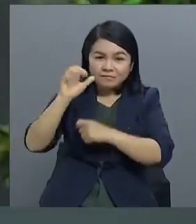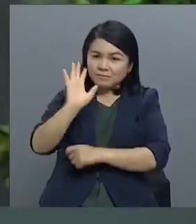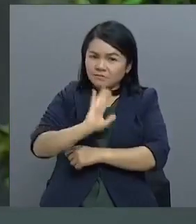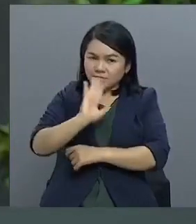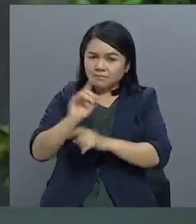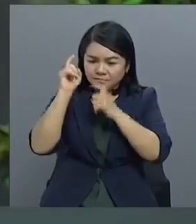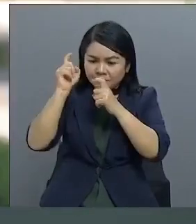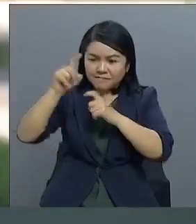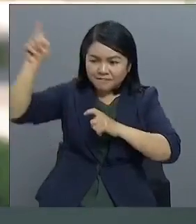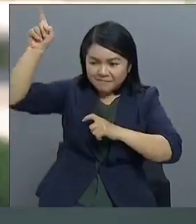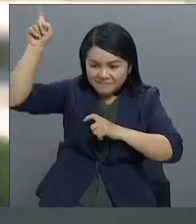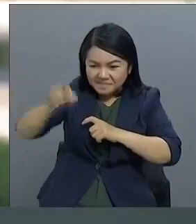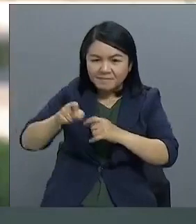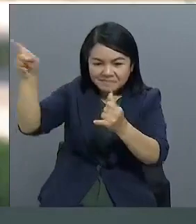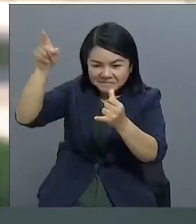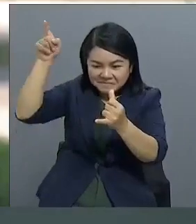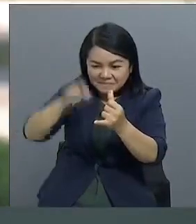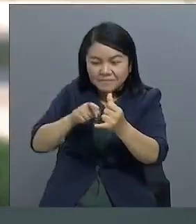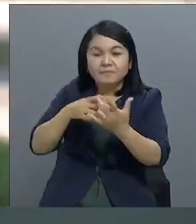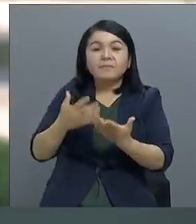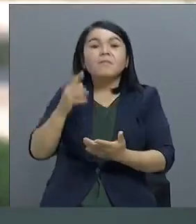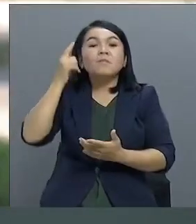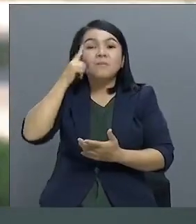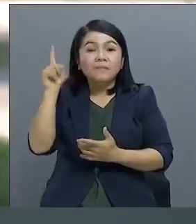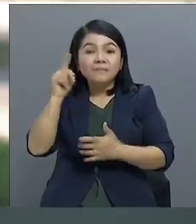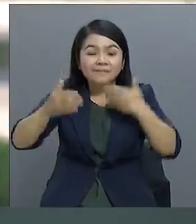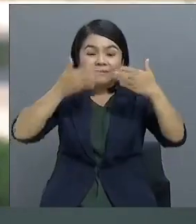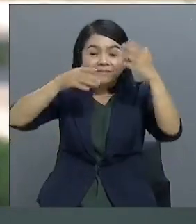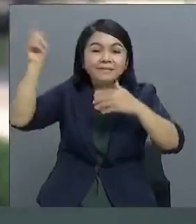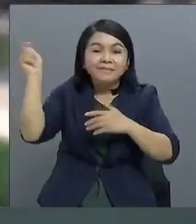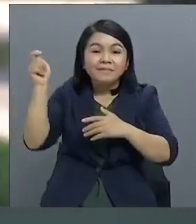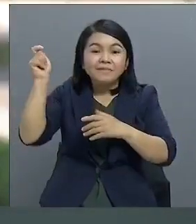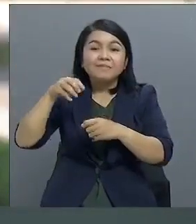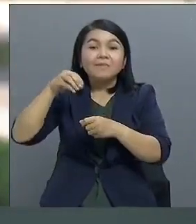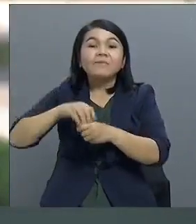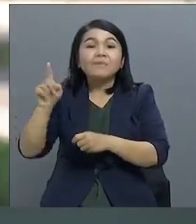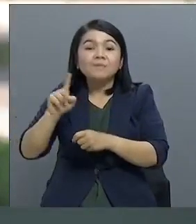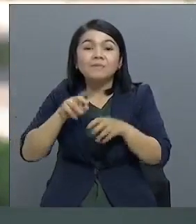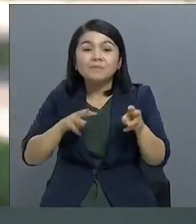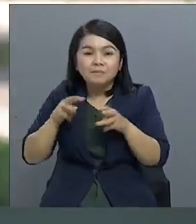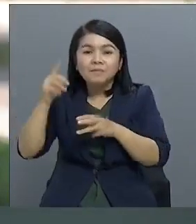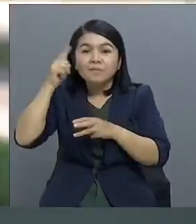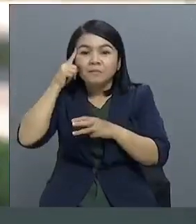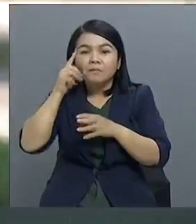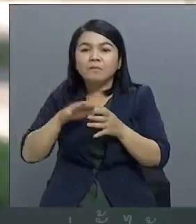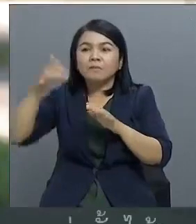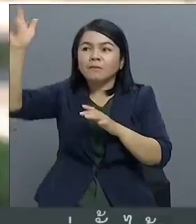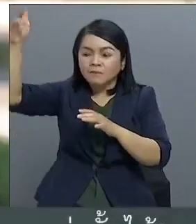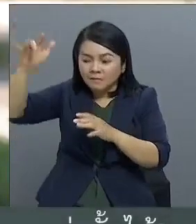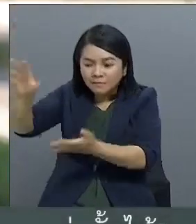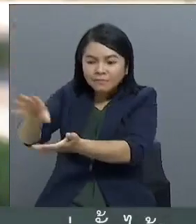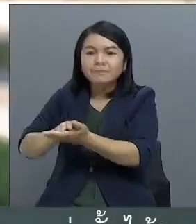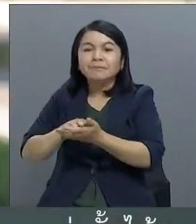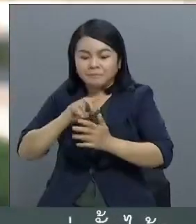ให้เสี่ยงฟ้าผ่าได ้รู้เลยว่าถ้าชมัยพรไปงานว่าวประเพณีนี้ชมัยพรจะอยู่ตรงไหน อยู่ตรงไหนครับ เก็บว่าวมีอยู่สองอย่างหนึ่งเก็บว่